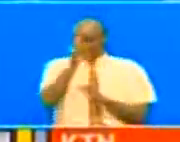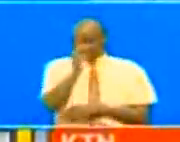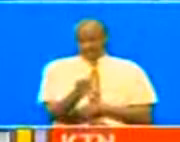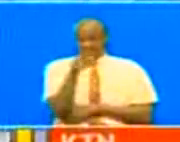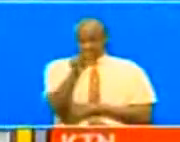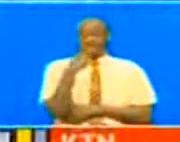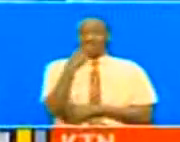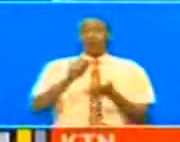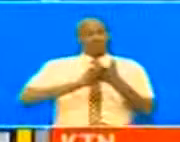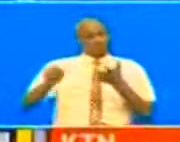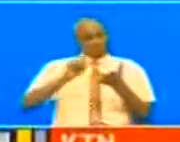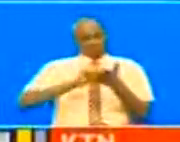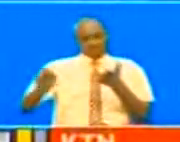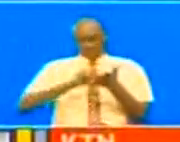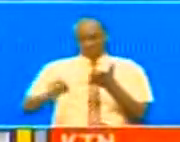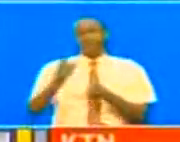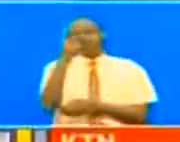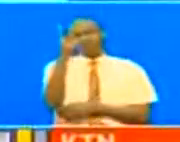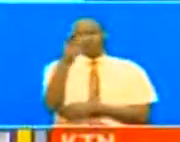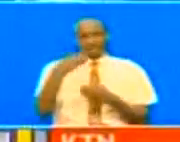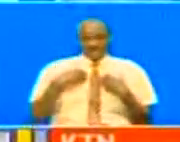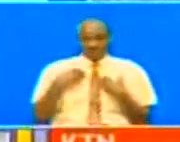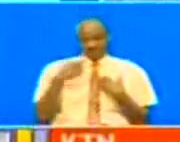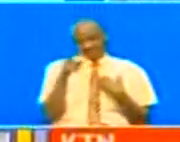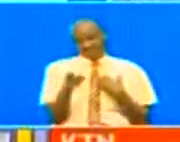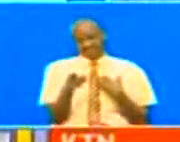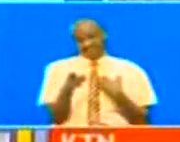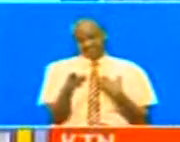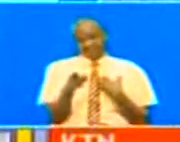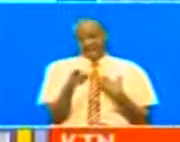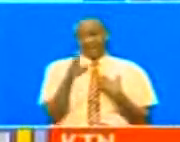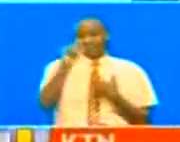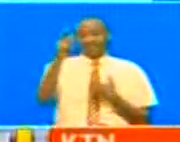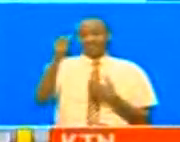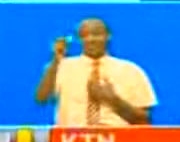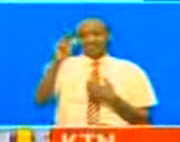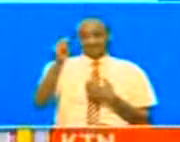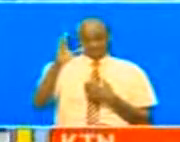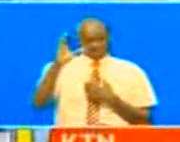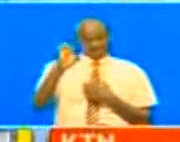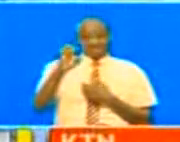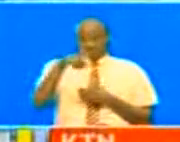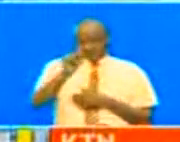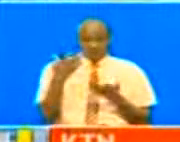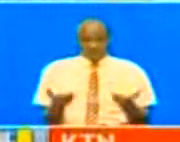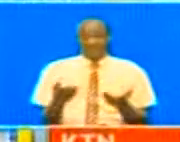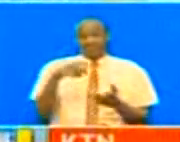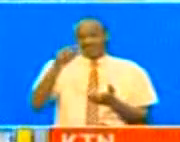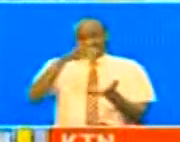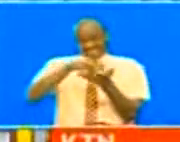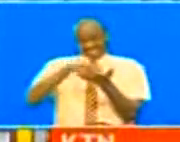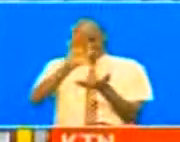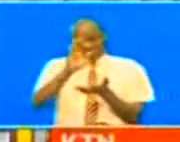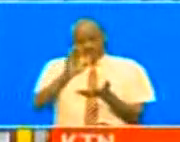Rao imewafuta kazi mahakimu wawili Dolfina Atieno Alego Kaila na Beatrice Nyambune ya Misiria. Baadhi ya kesi